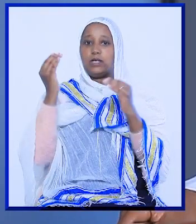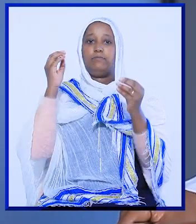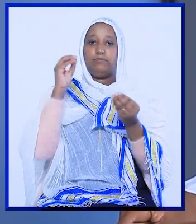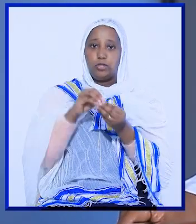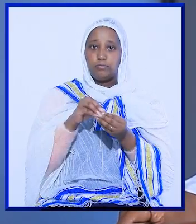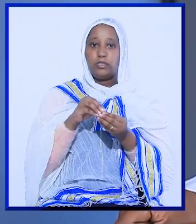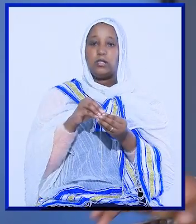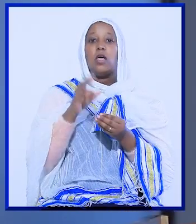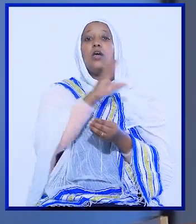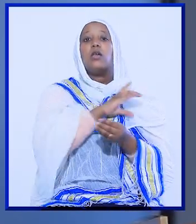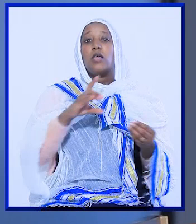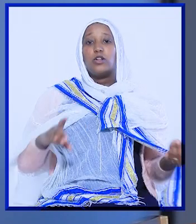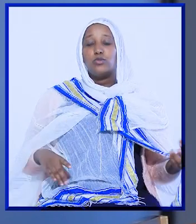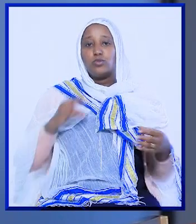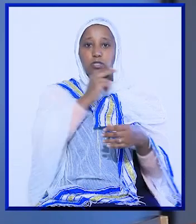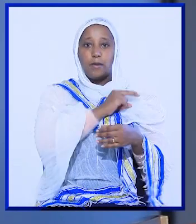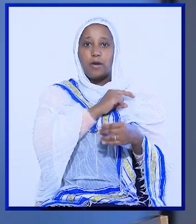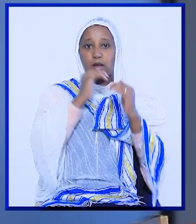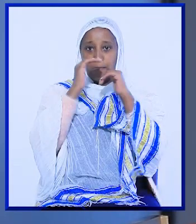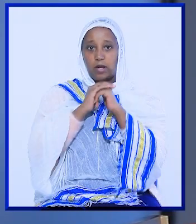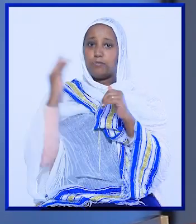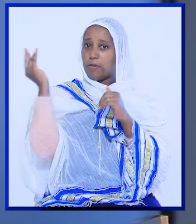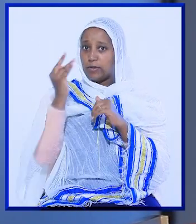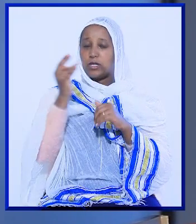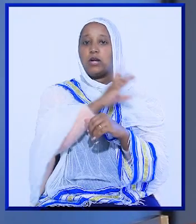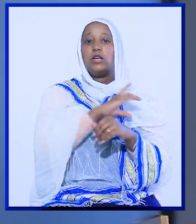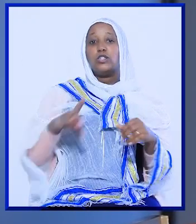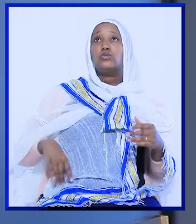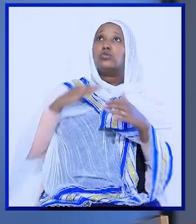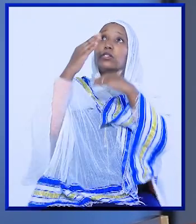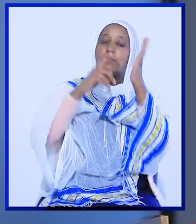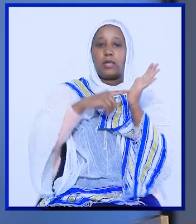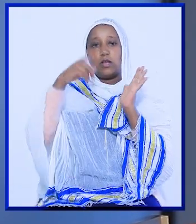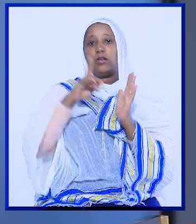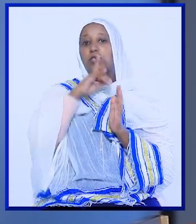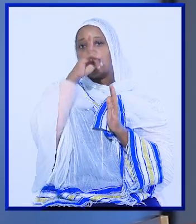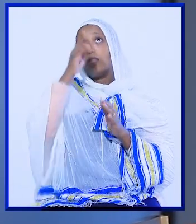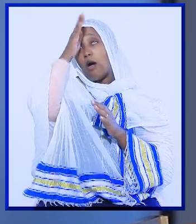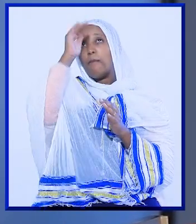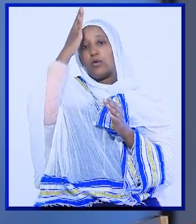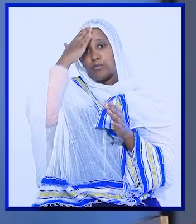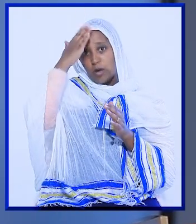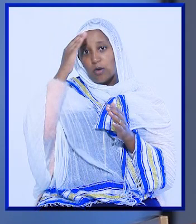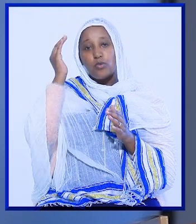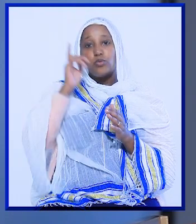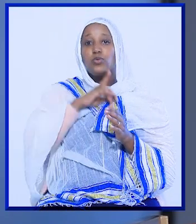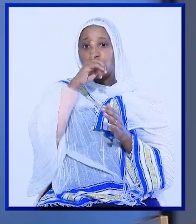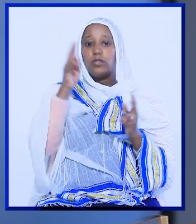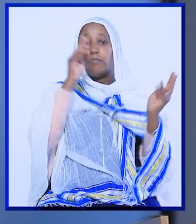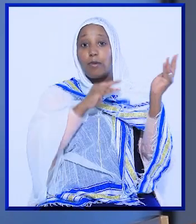በመመስከር ጭምር የክርስቶስን የባህሪ አምላክነት በመመስከር ክርስቶስ ከሰማይ የተገለጠው እውነት አባቱ የሚያውቀውን